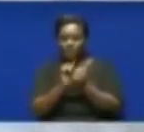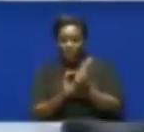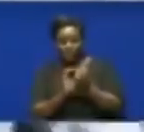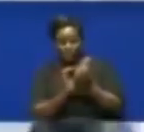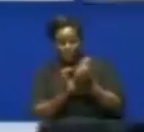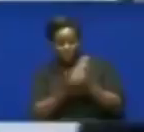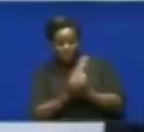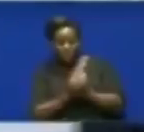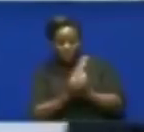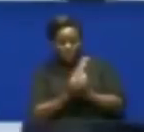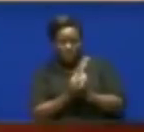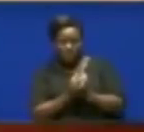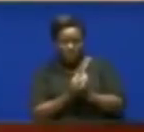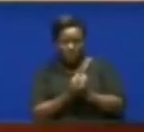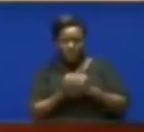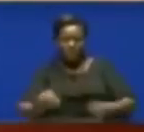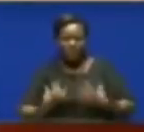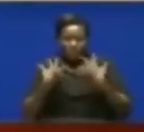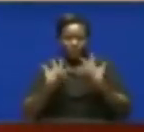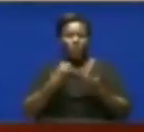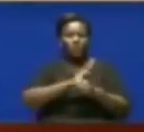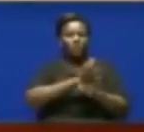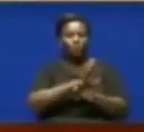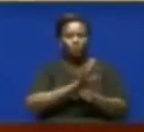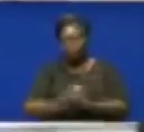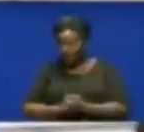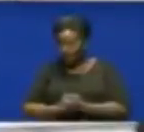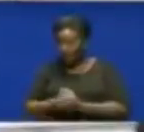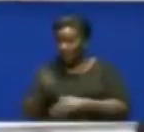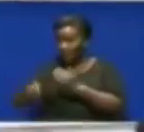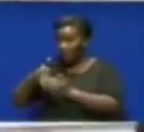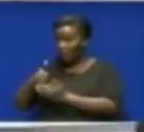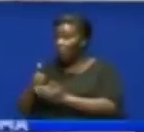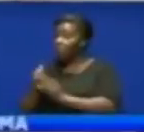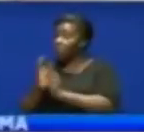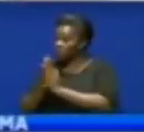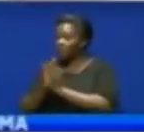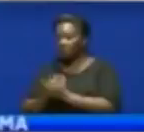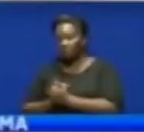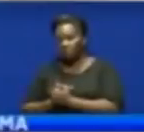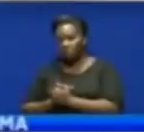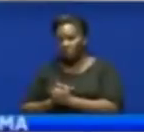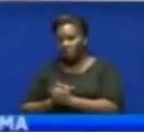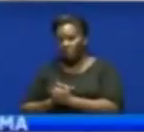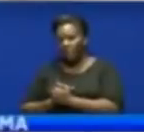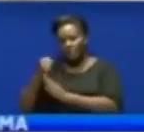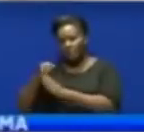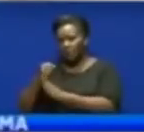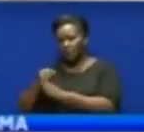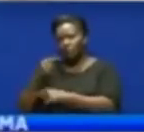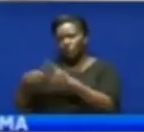ya ugonjwa wa corona. Kuhusu viongozi wa dini, Waziri Mkuu amewaomba waendelee kushirikiana na